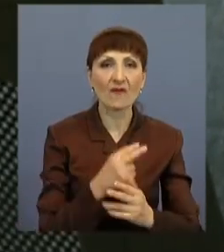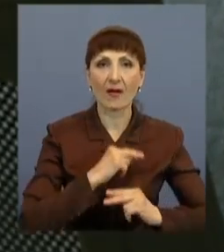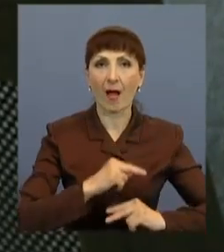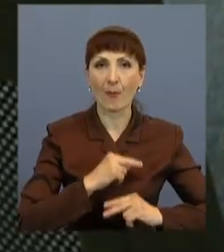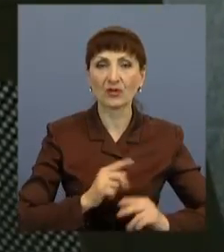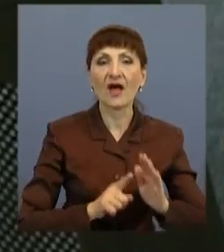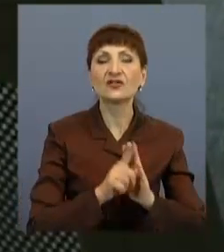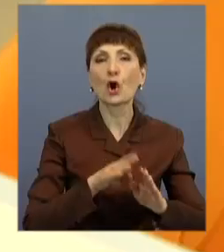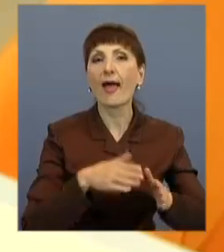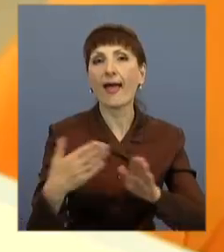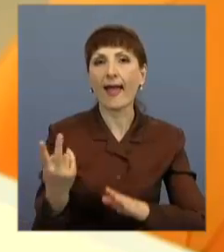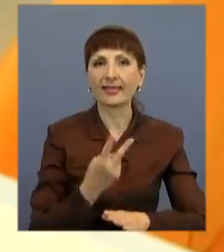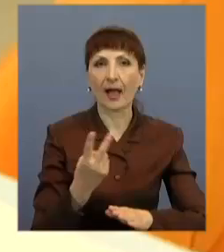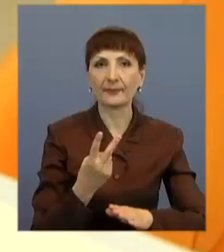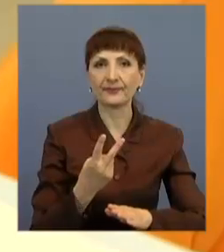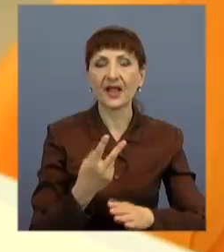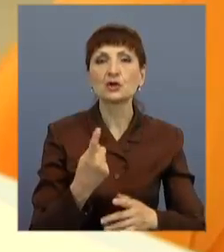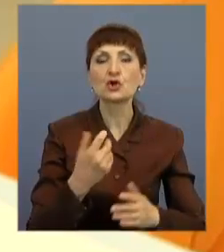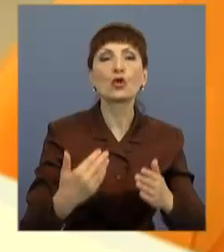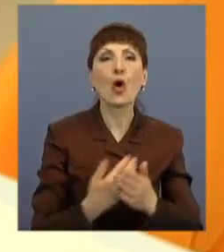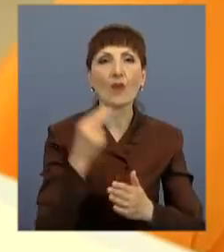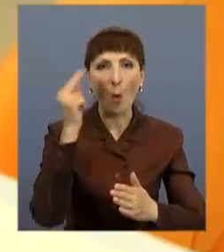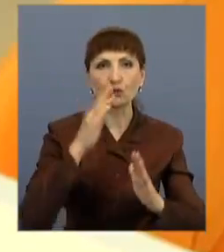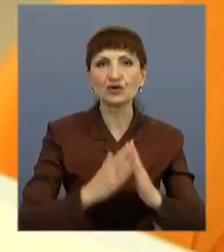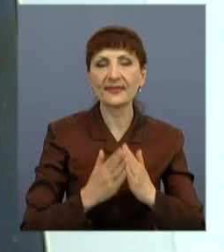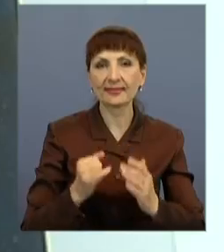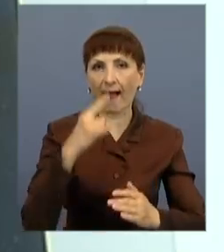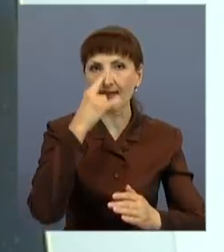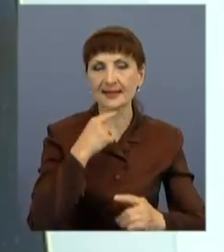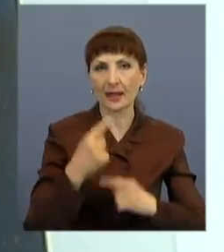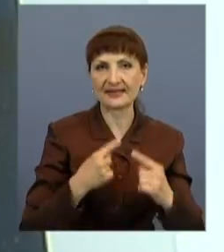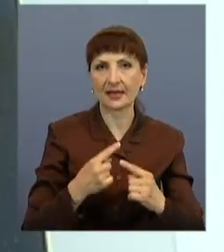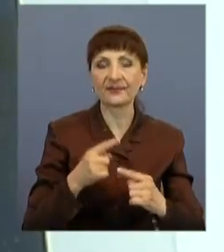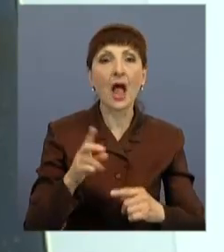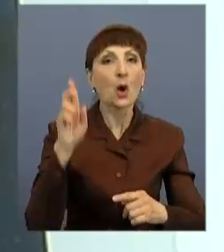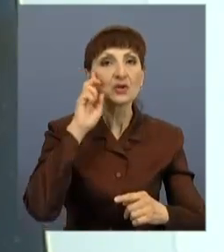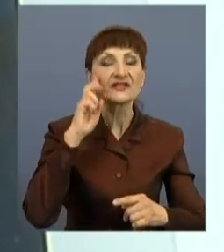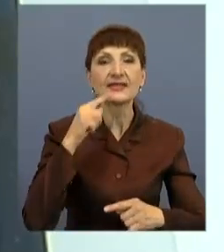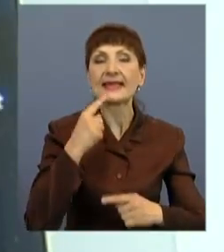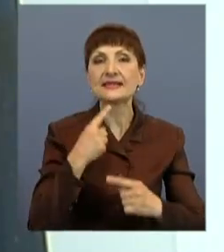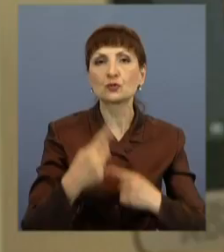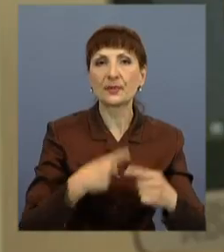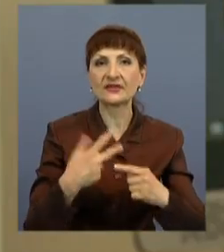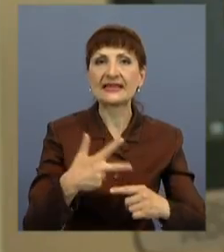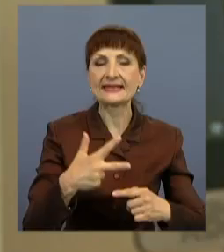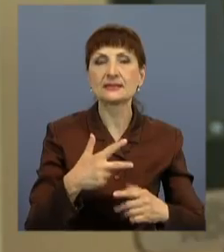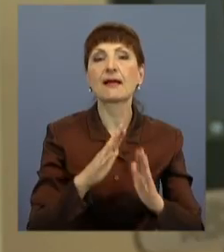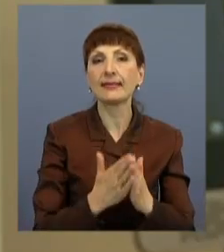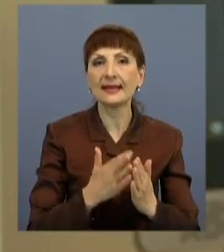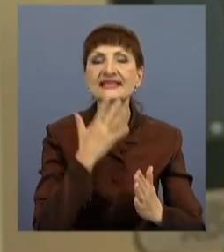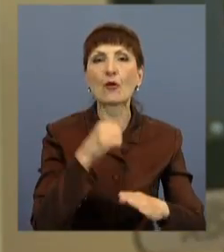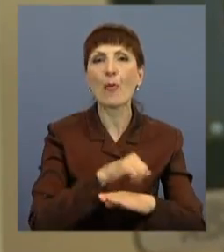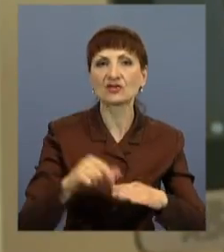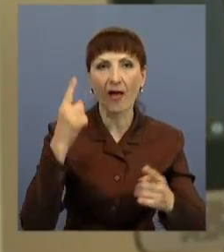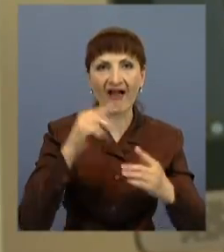по проекту «Новое гуманитарное знание. 100 новых учебников на казахском языке». На этот раз на госязык переведут 30 книг известных зарубежных авторов. По